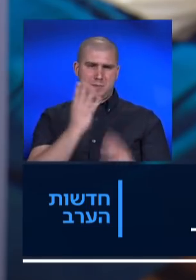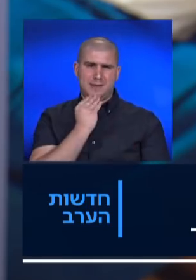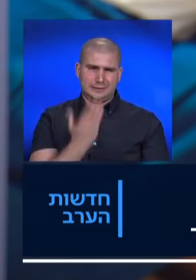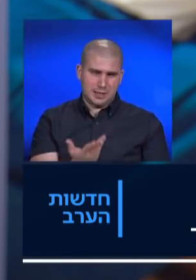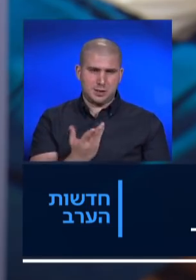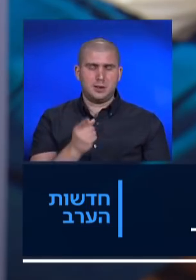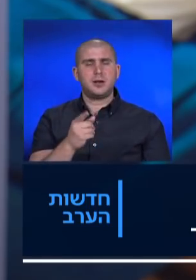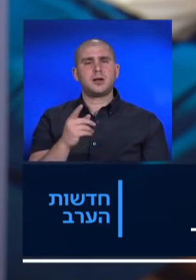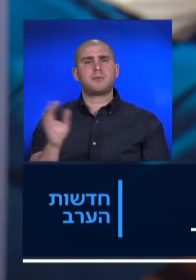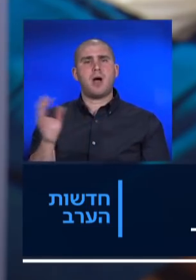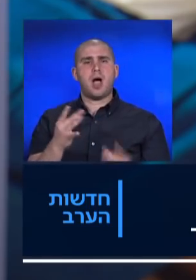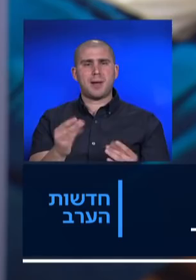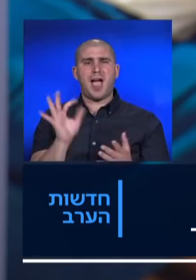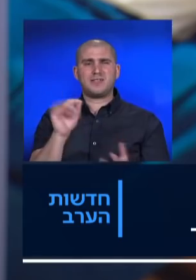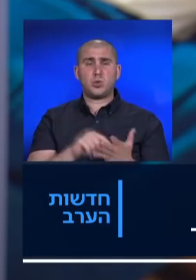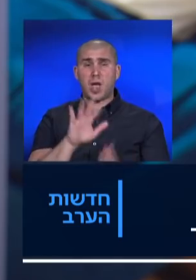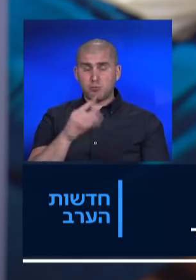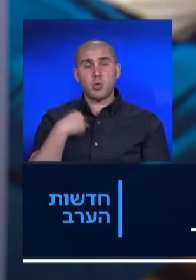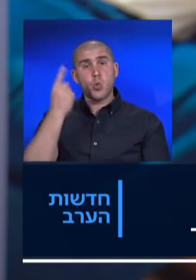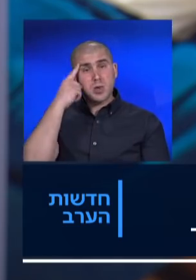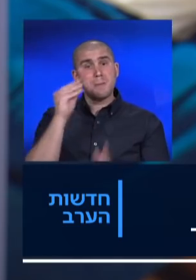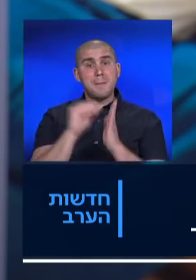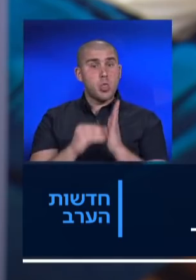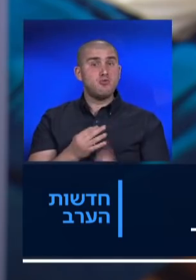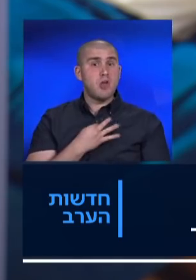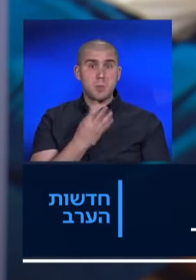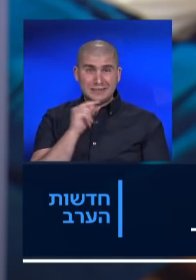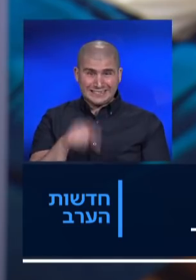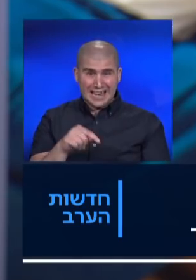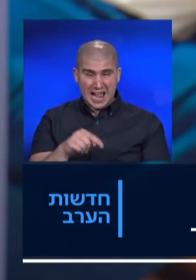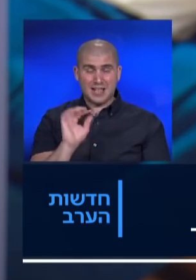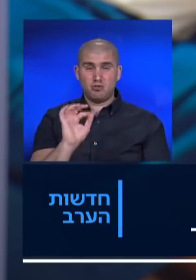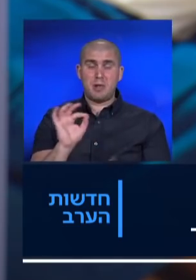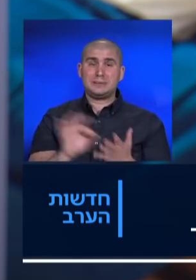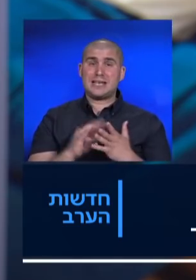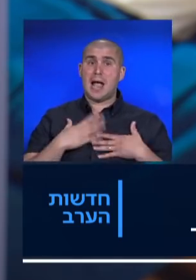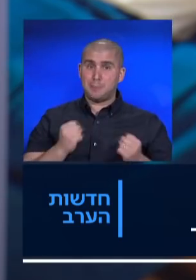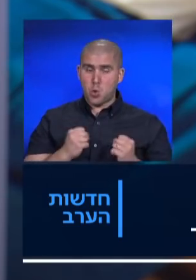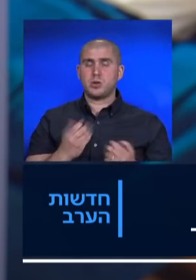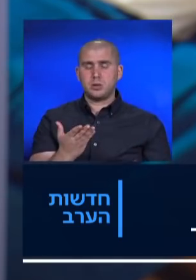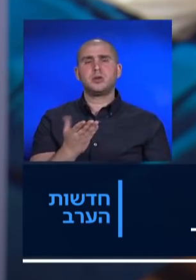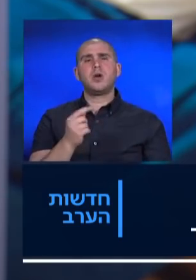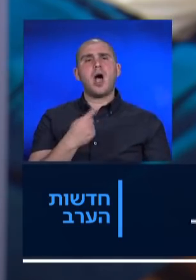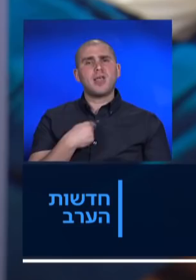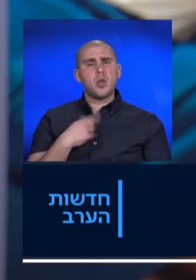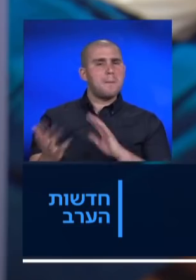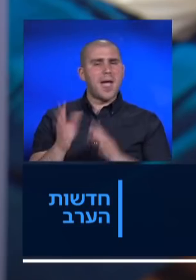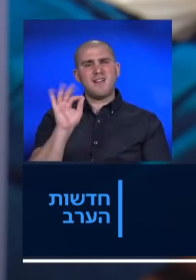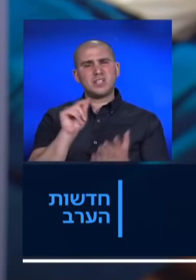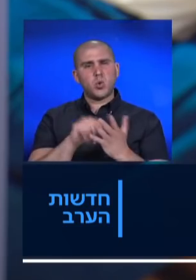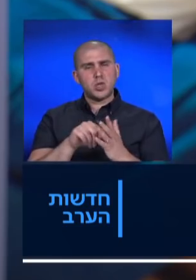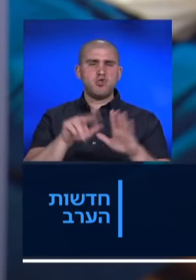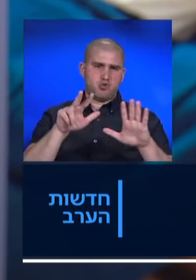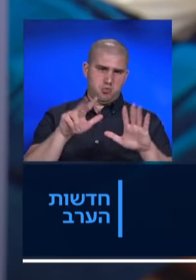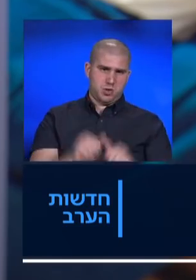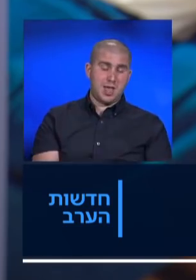הוא 0.5. אנחנו יודעים מנתונים שלנו, כאן של משרד הבריאות וכן הלאה, שאנחנו בערך על 0.8.